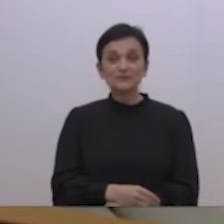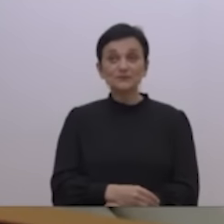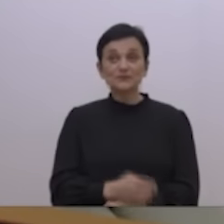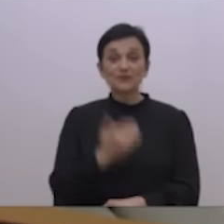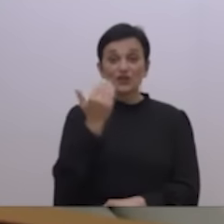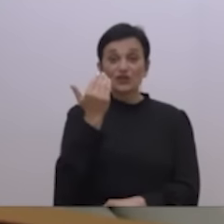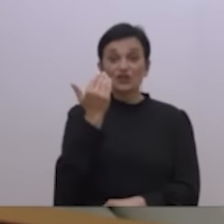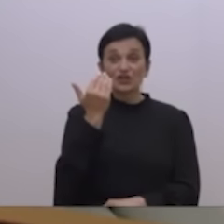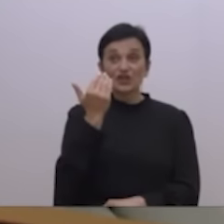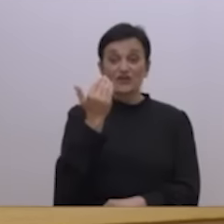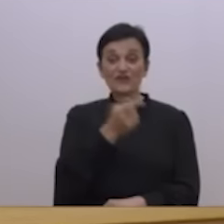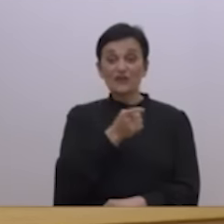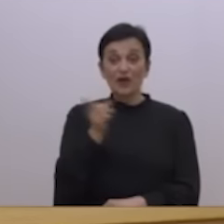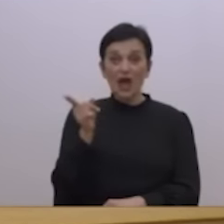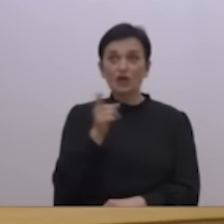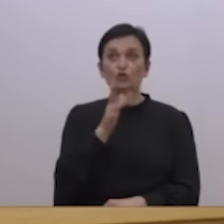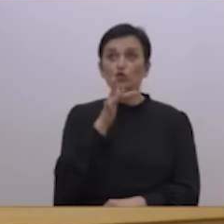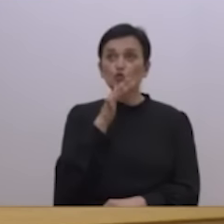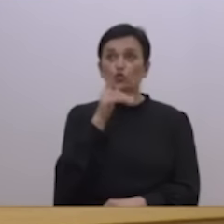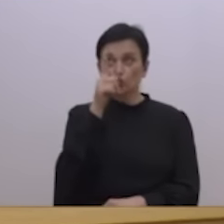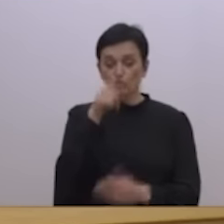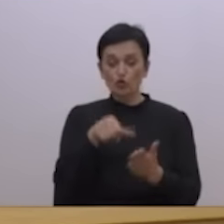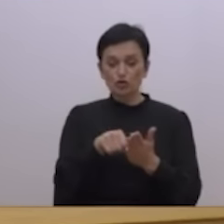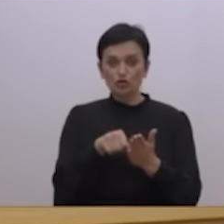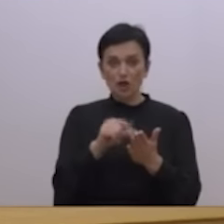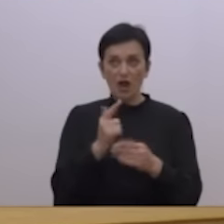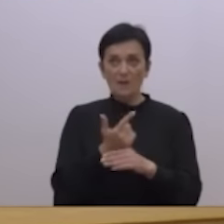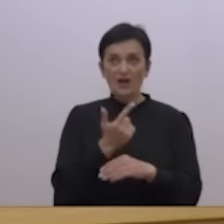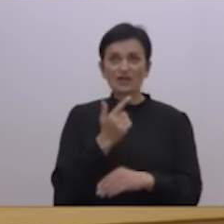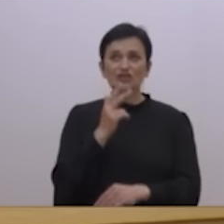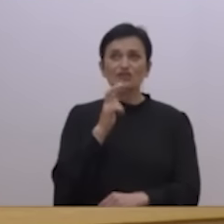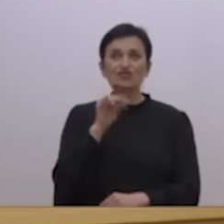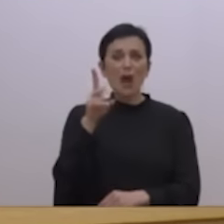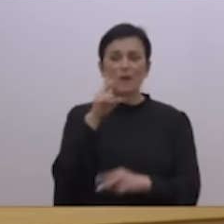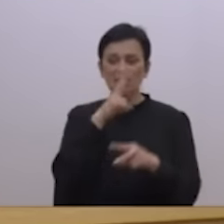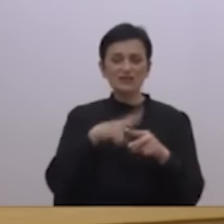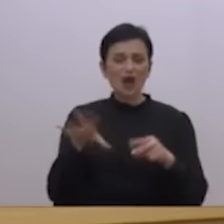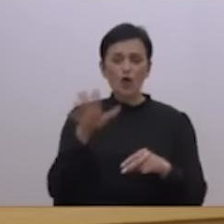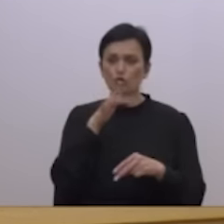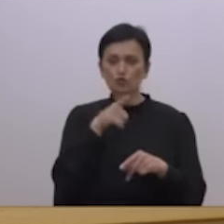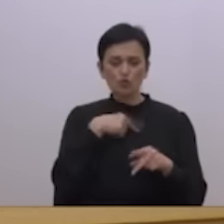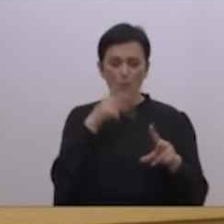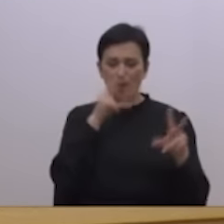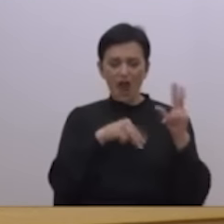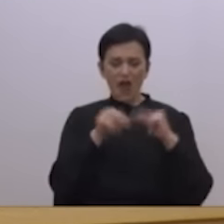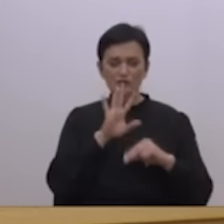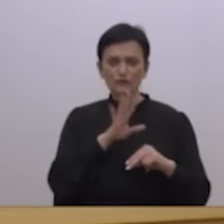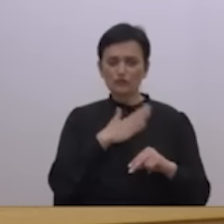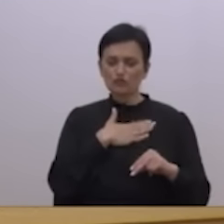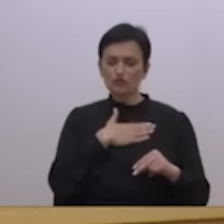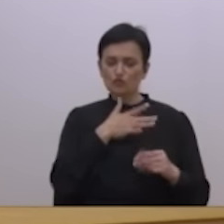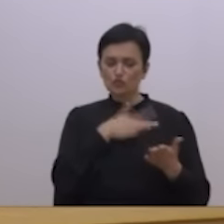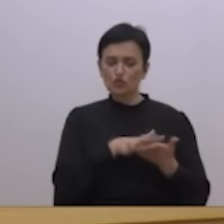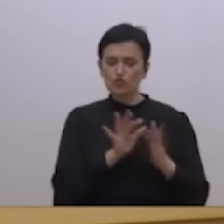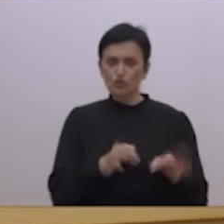ქერო გჭირთ ხალხო, თუ შეიძლება დრო ჩამირთეთ რა, ეხა ვიცია ჯაფარიძეს და დაკარგულ დროს მიართული ეხა დროის ხარჯად